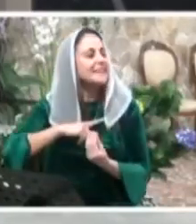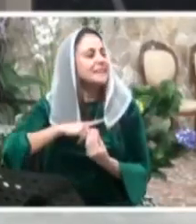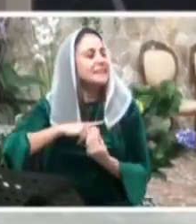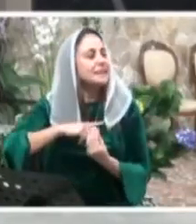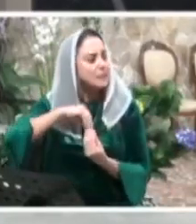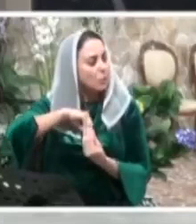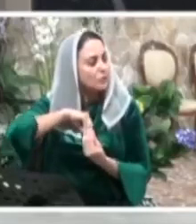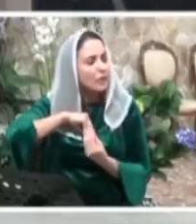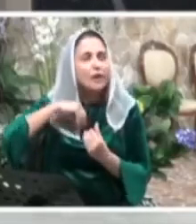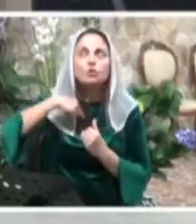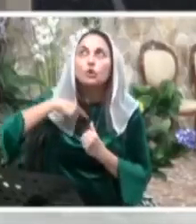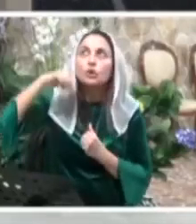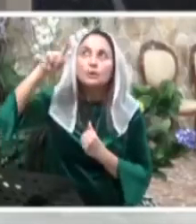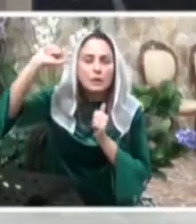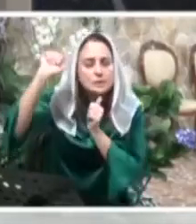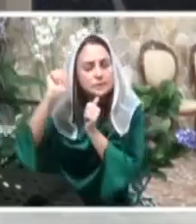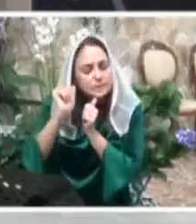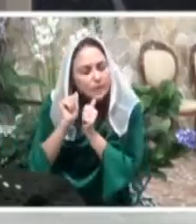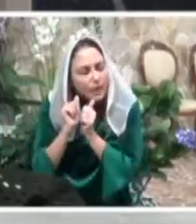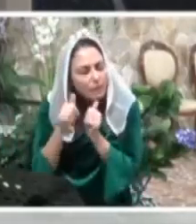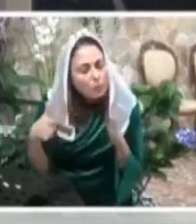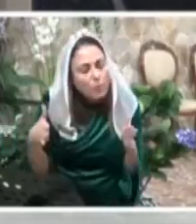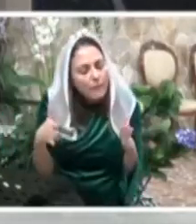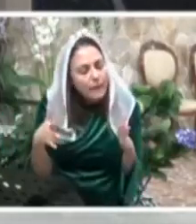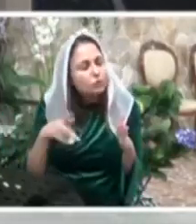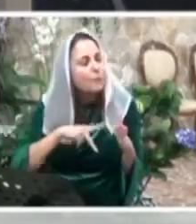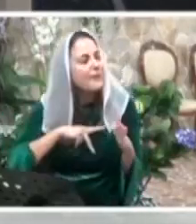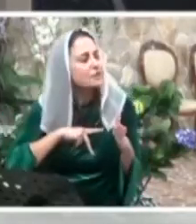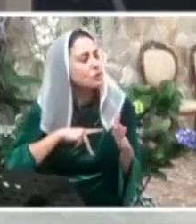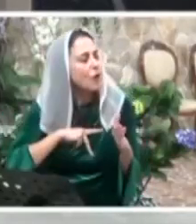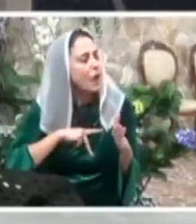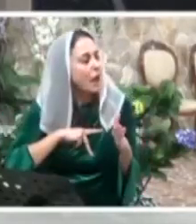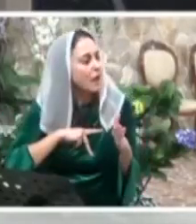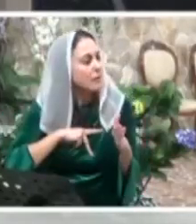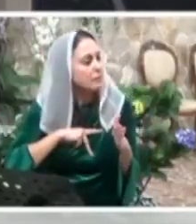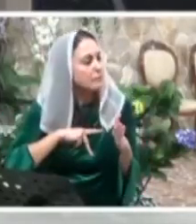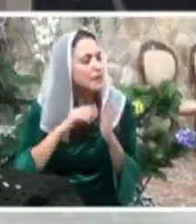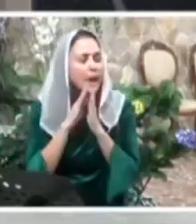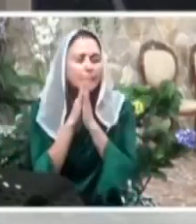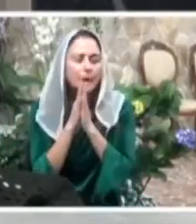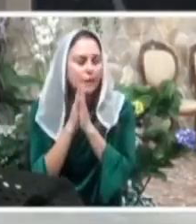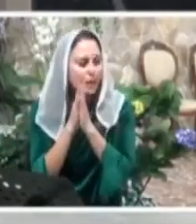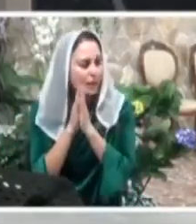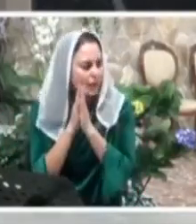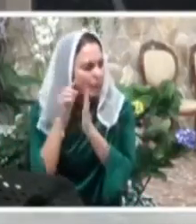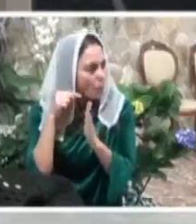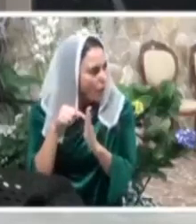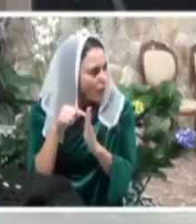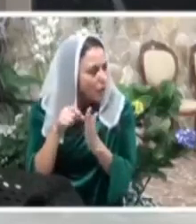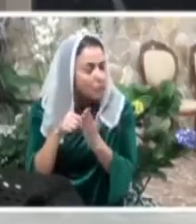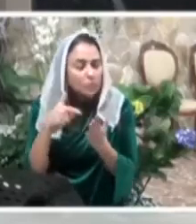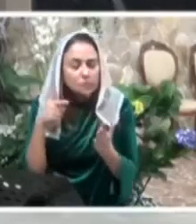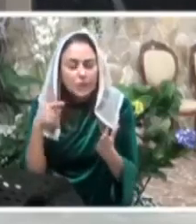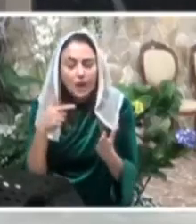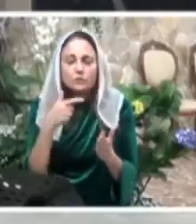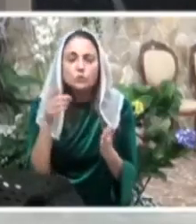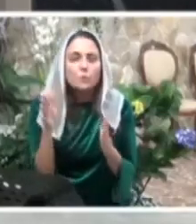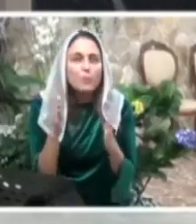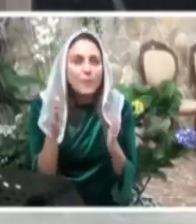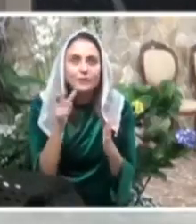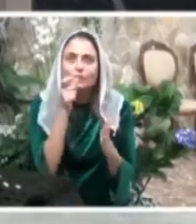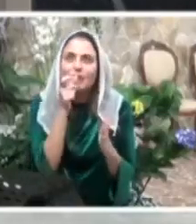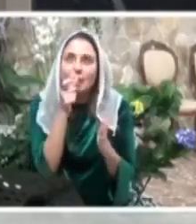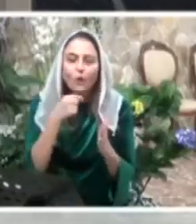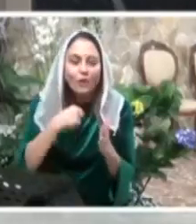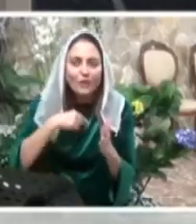Ecco, il mio momento con Dio, il mio momento nella preghiera, il mio momento nella parola,